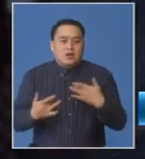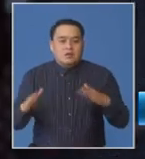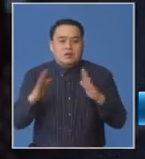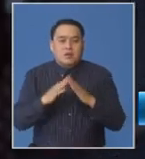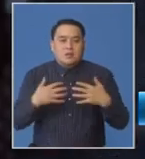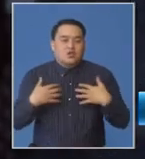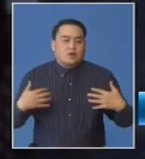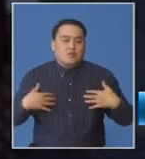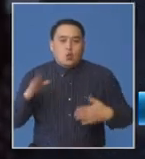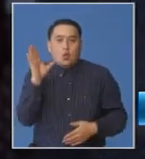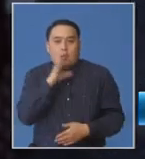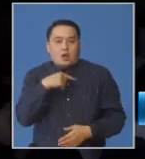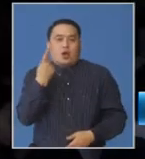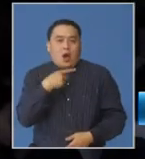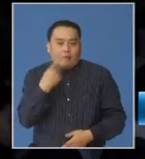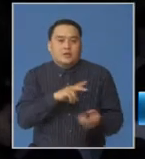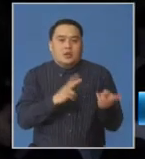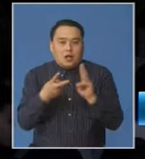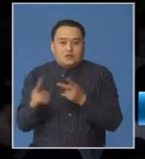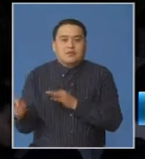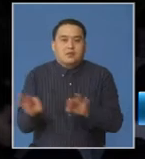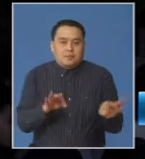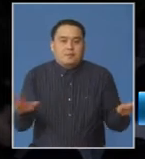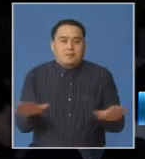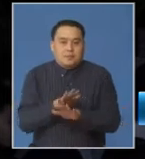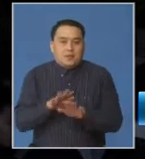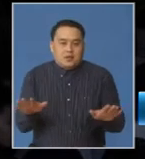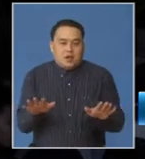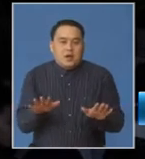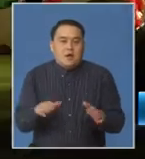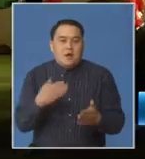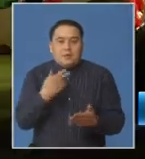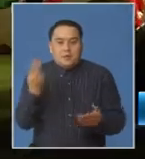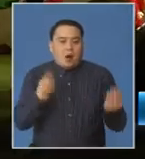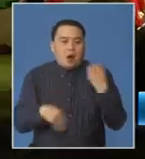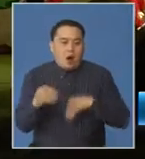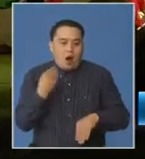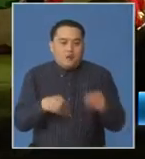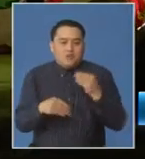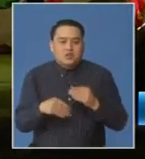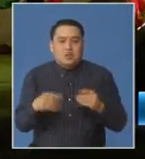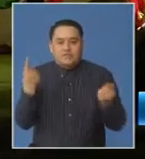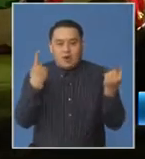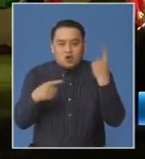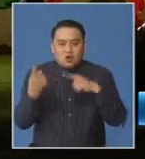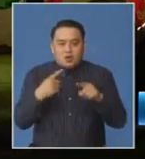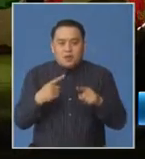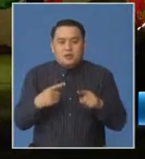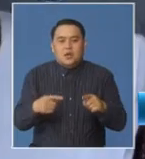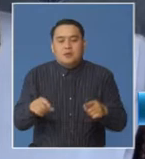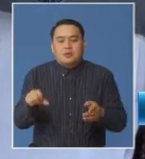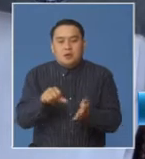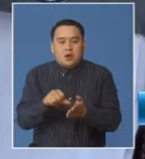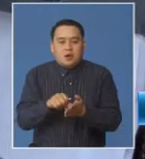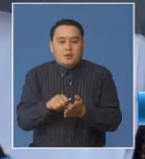дикие животные, умеют говорить, танцевать и петь. А мальчики и девочки примерили на себя роль волшебников, помогая сказочным